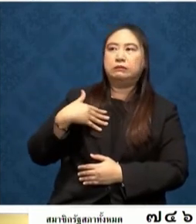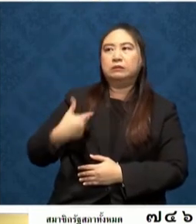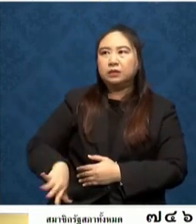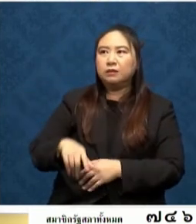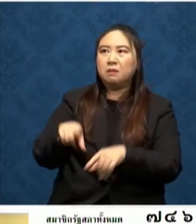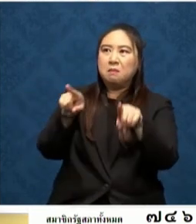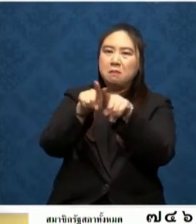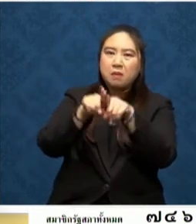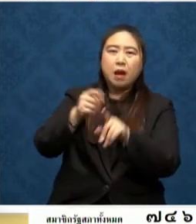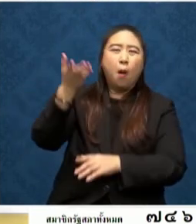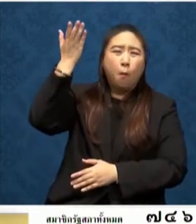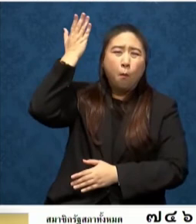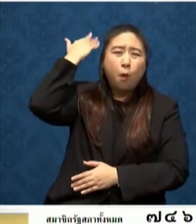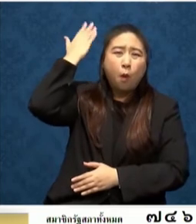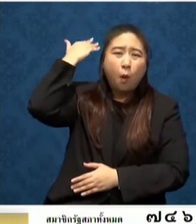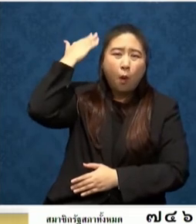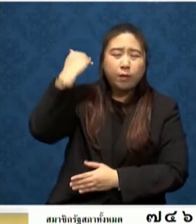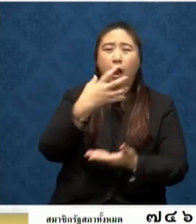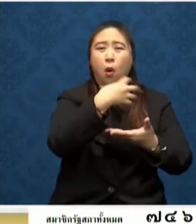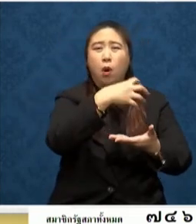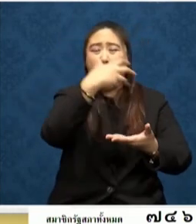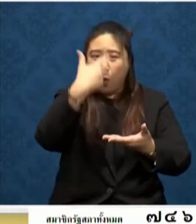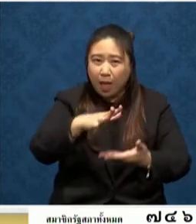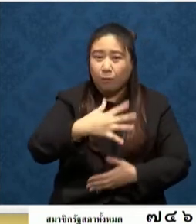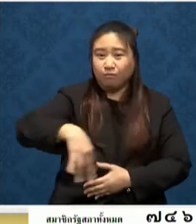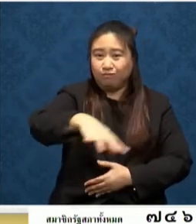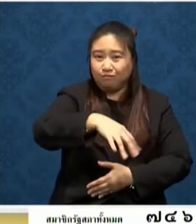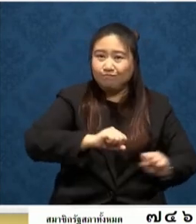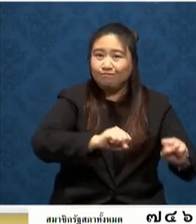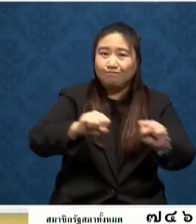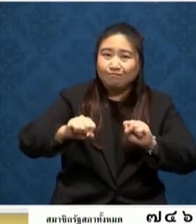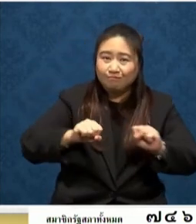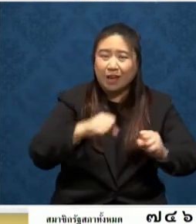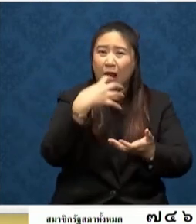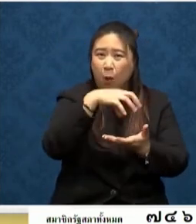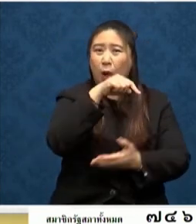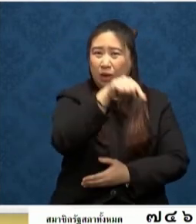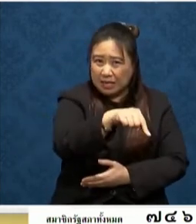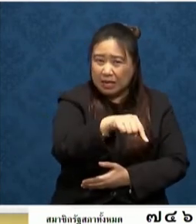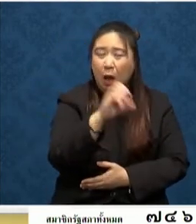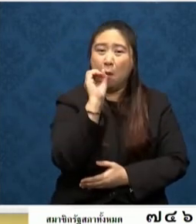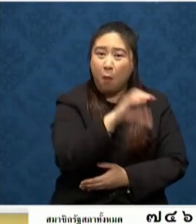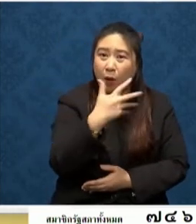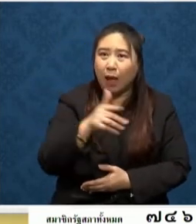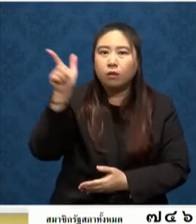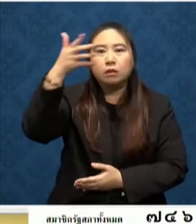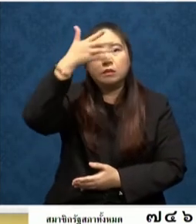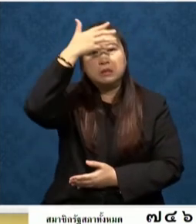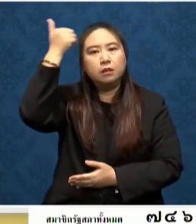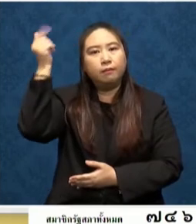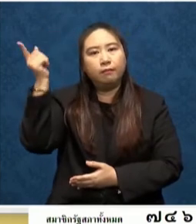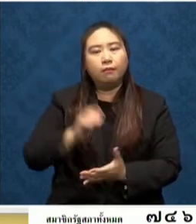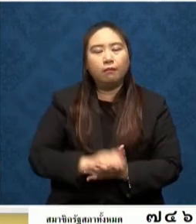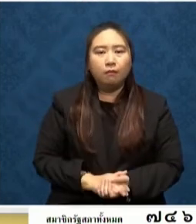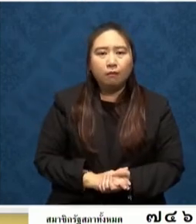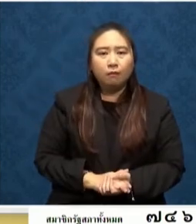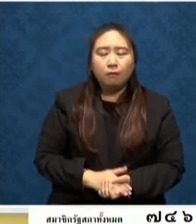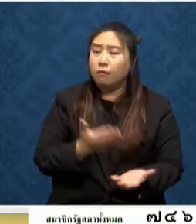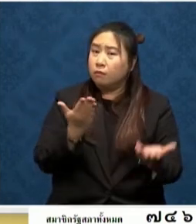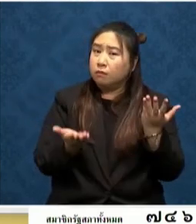ได้รbyมสิ่ ที่ท่านเกยให้ควหไ้กพน้ pelvisไหมดสิ้นแล้วหรอถาท่านไม่ทราบว่า